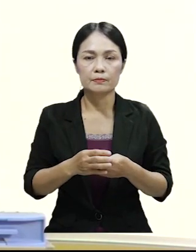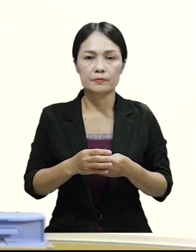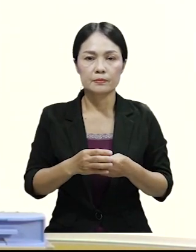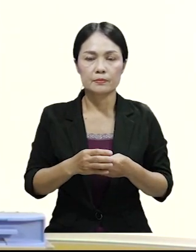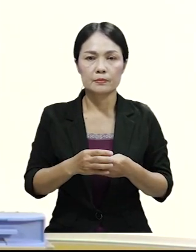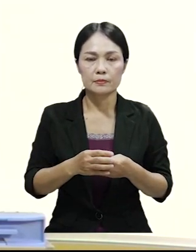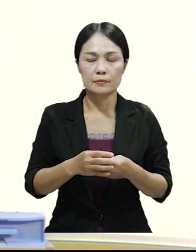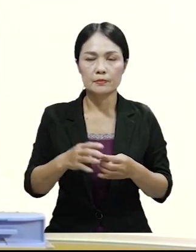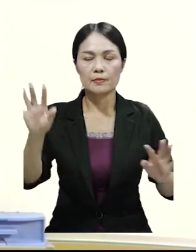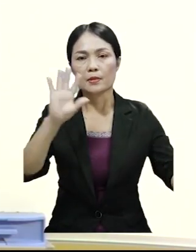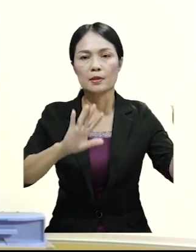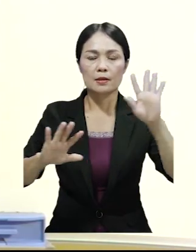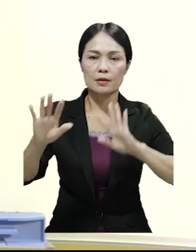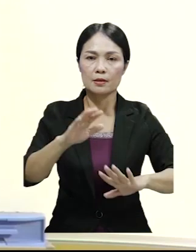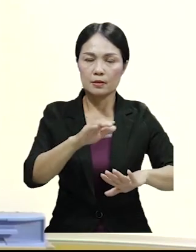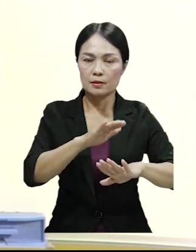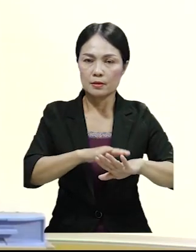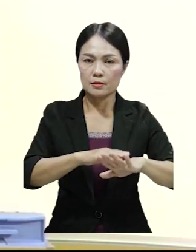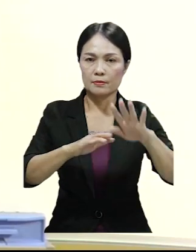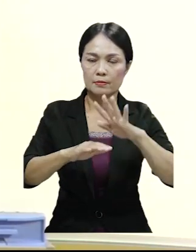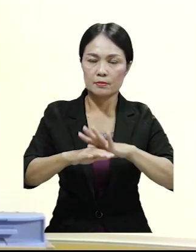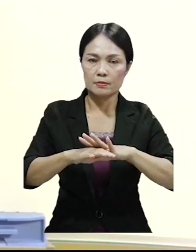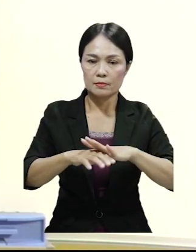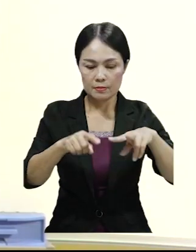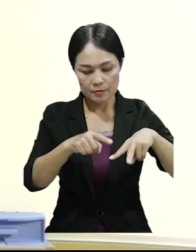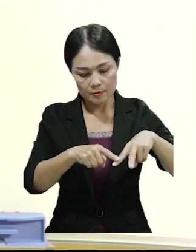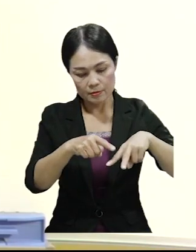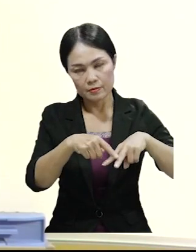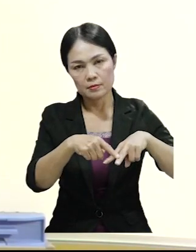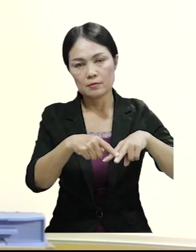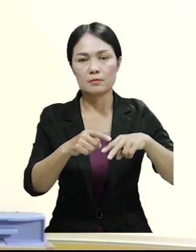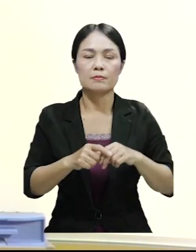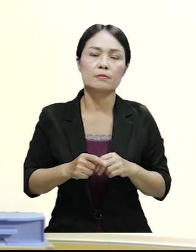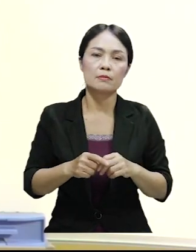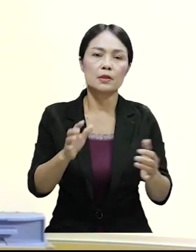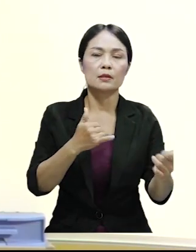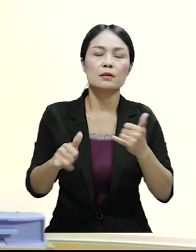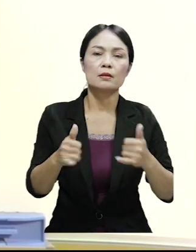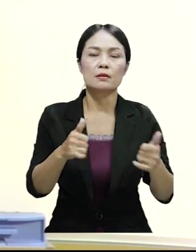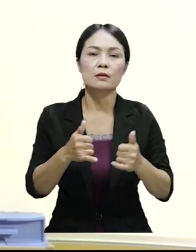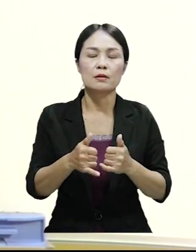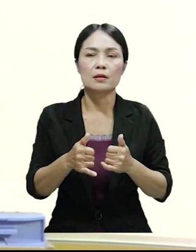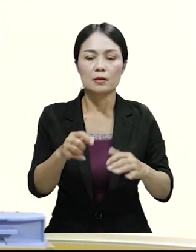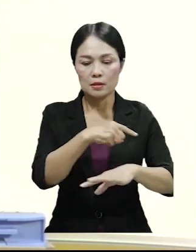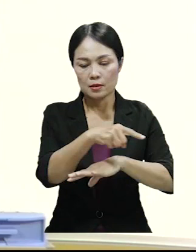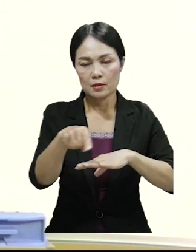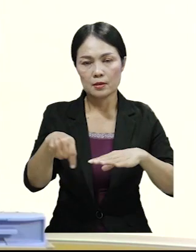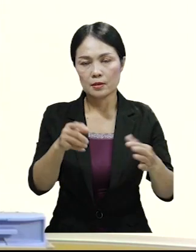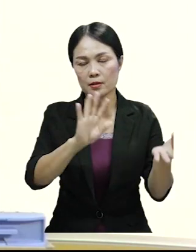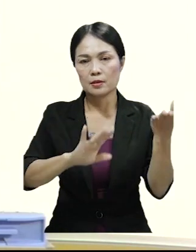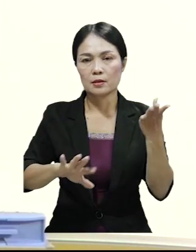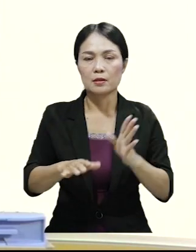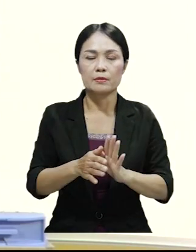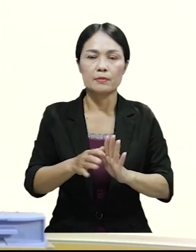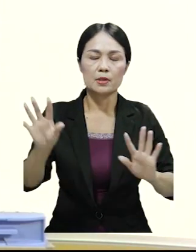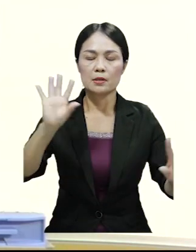ពីកាយវិការដៃនិងកាយវិការជើងណាកូនណាក្នុងការលេងរាំវង្សនេះតើ